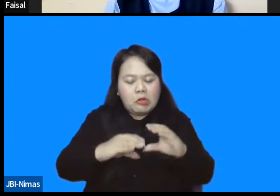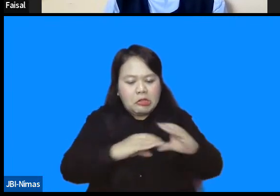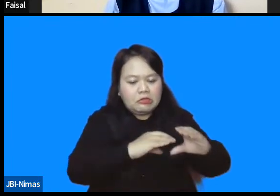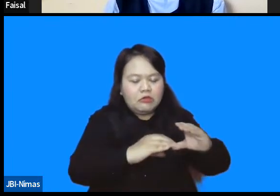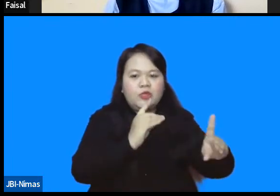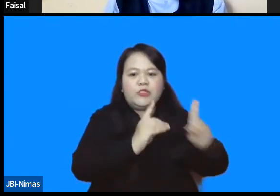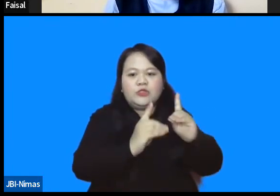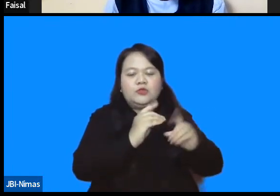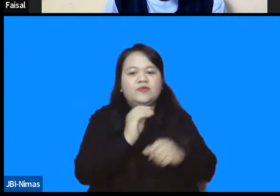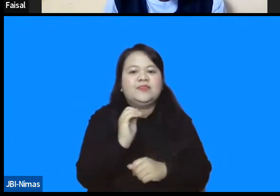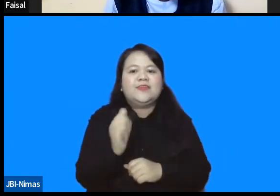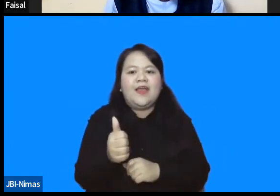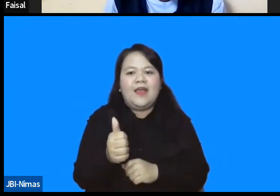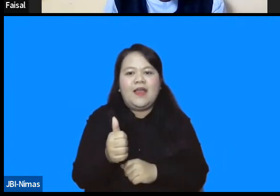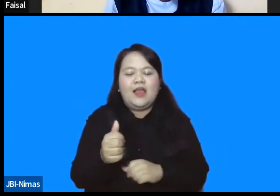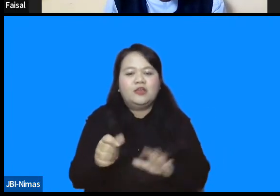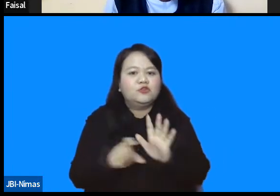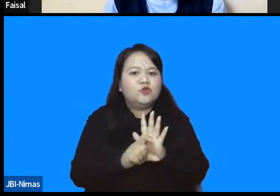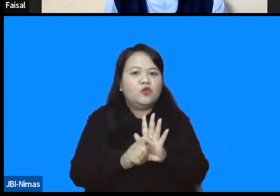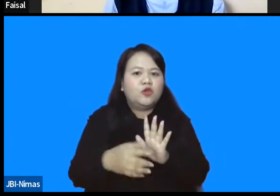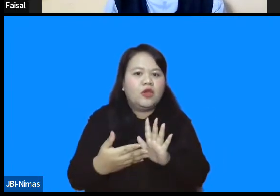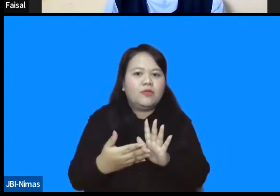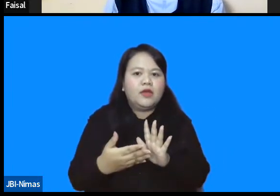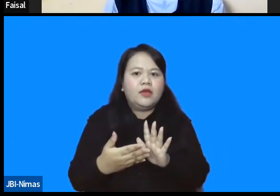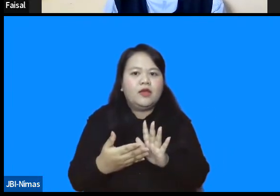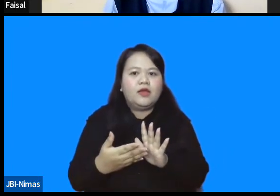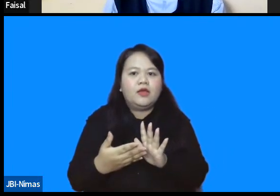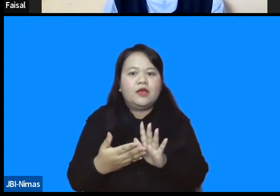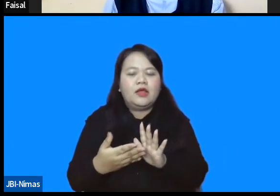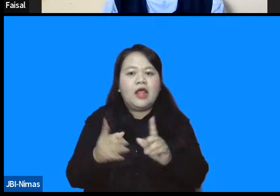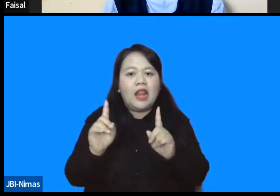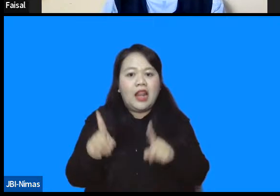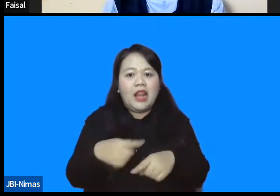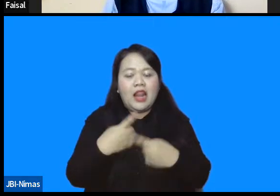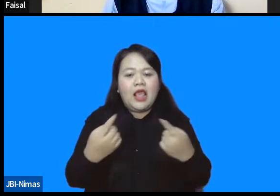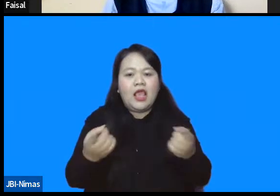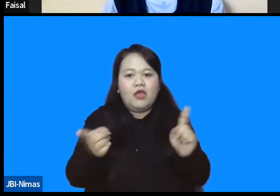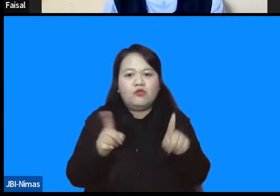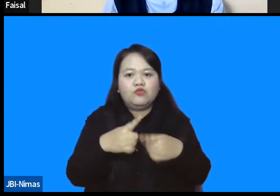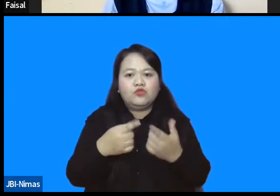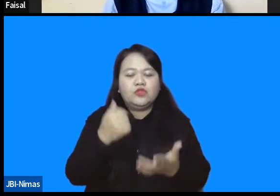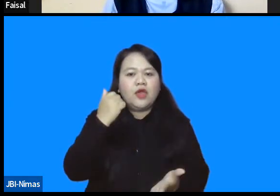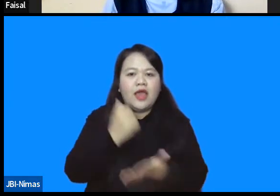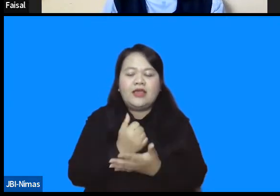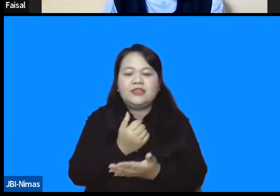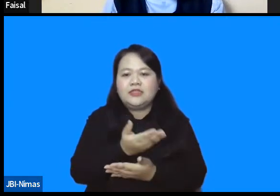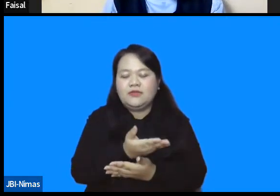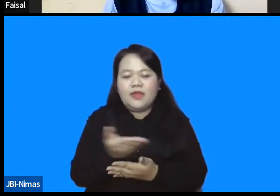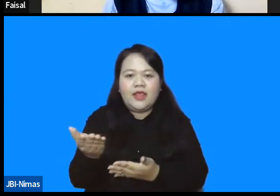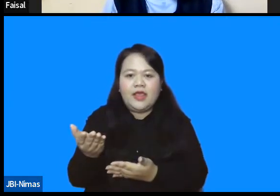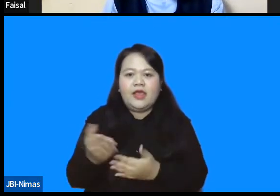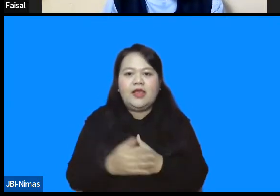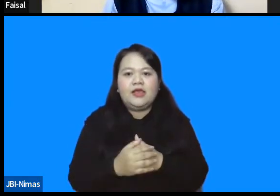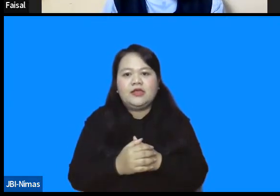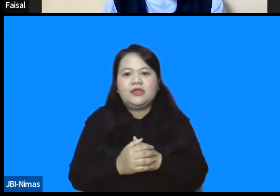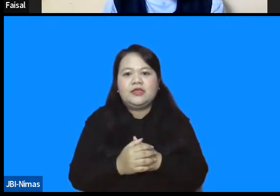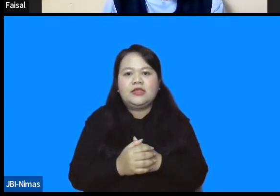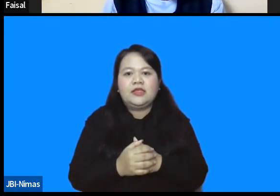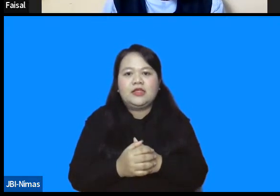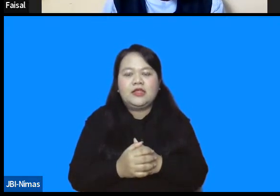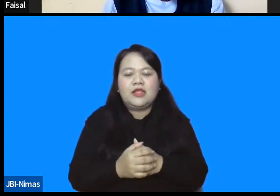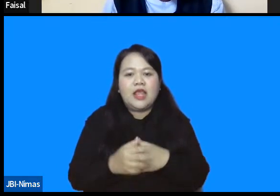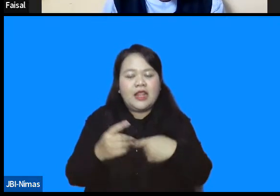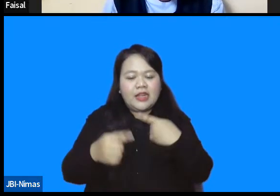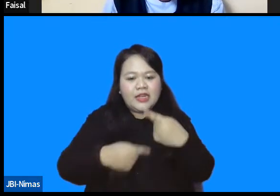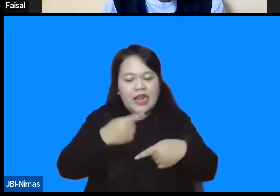berdiskusi. Contoh misalnya menciptakan satu lagu itu hasil murni dari mereka semuanya gitu loh. Dari mulai narasi